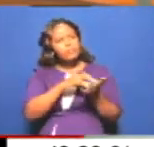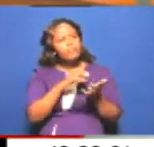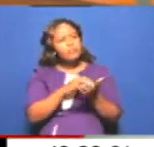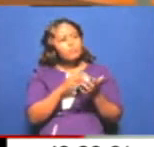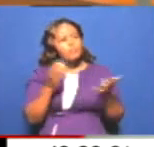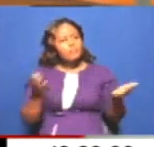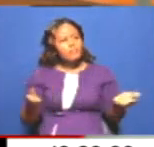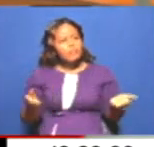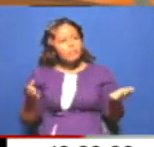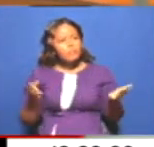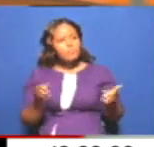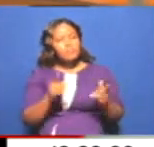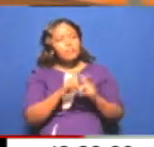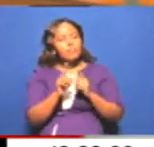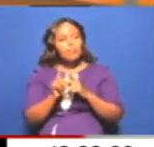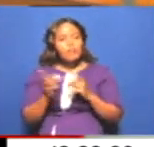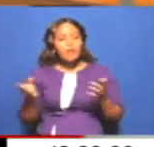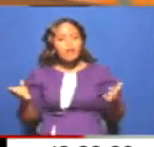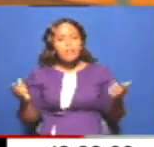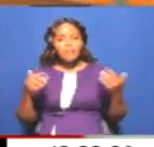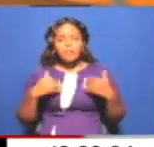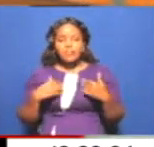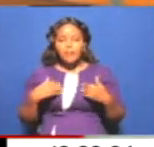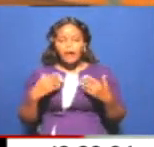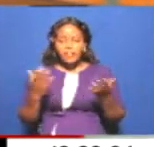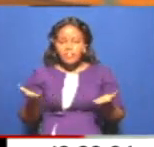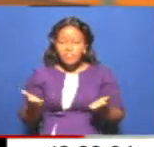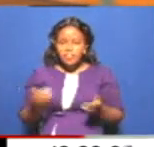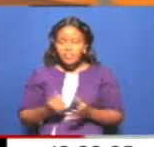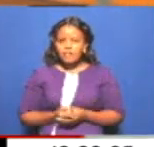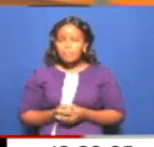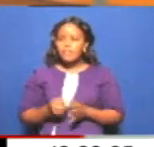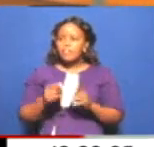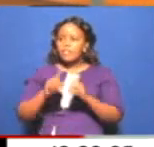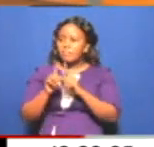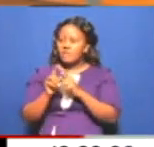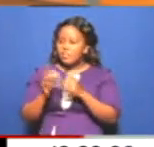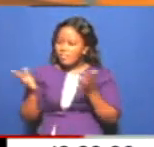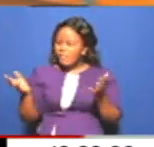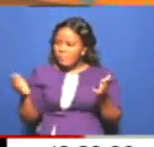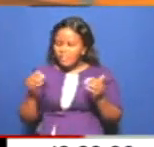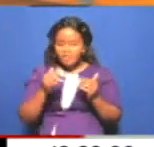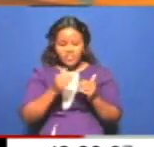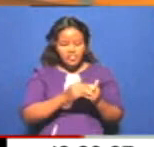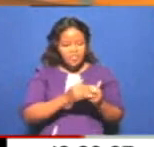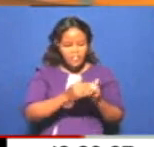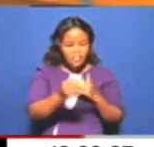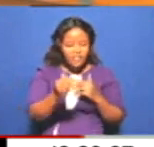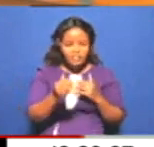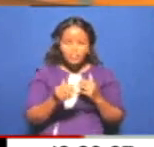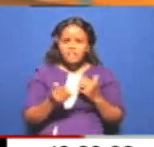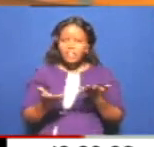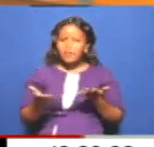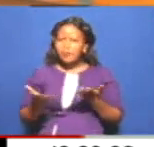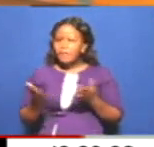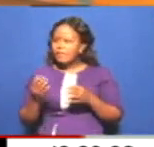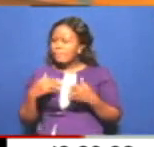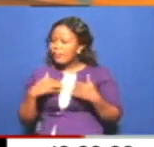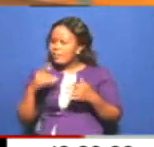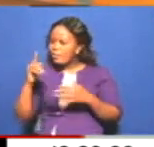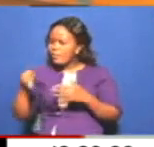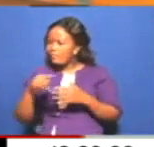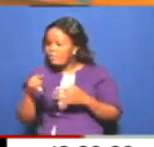zinazowasilishwa kwenye mahakama, hakuna mwanasiasa ambaye kikamilifu amepatikana kwamba ana hatia.